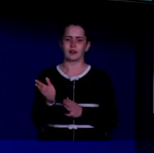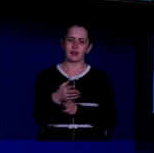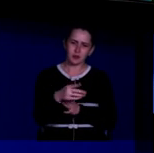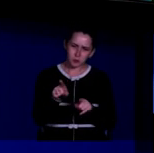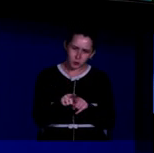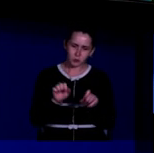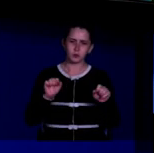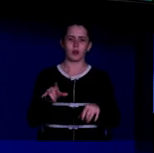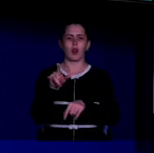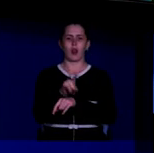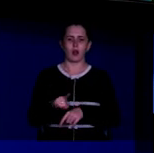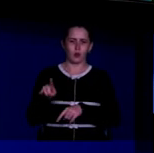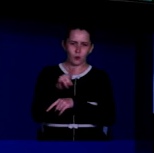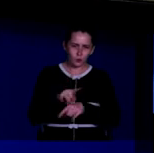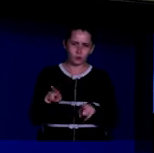рыба, лягушки.